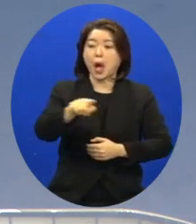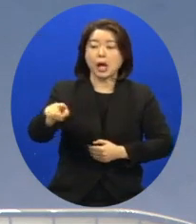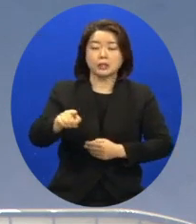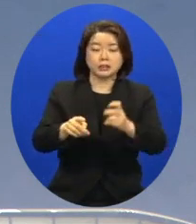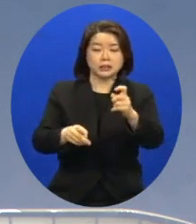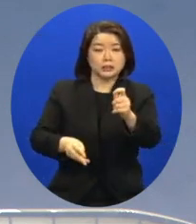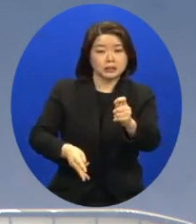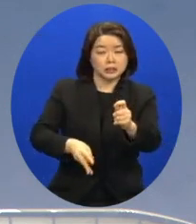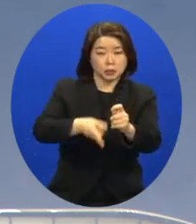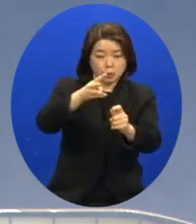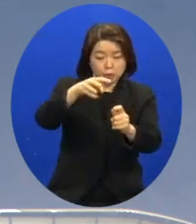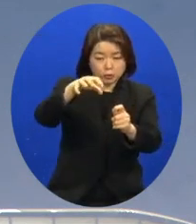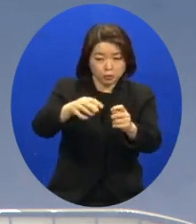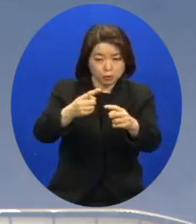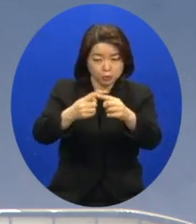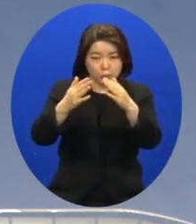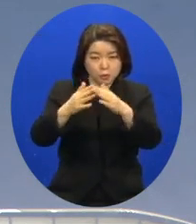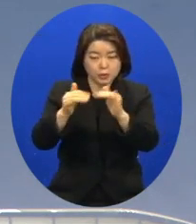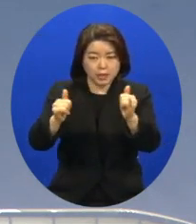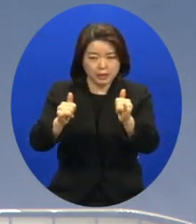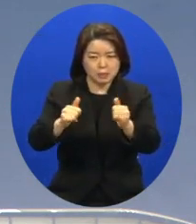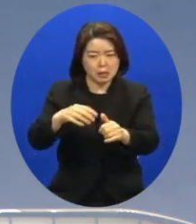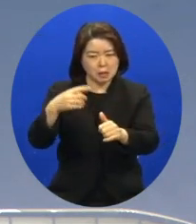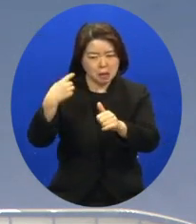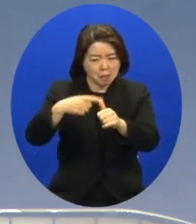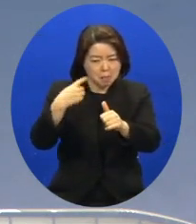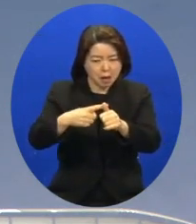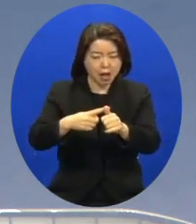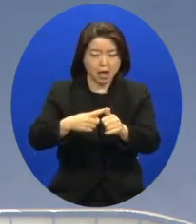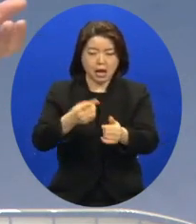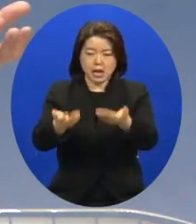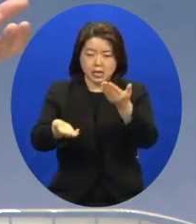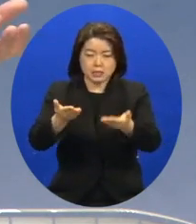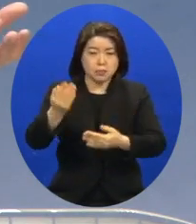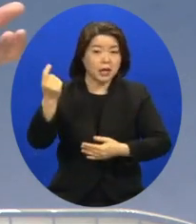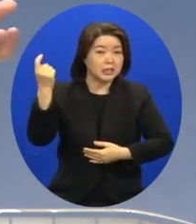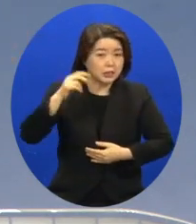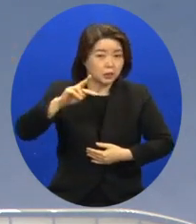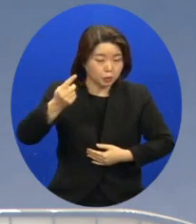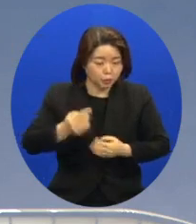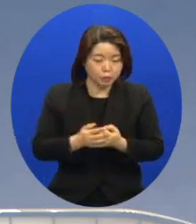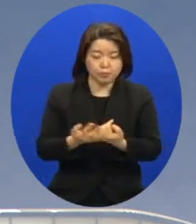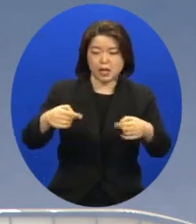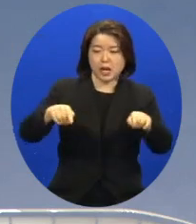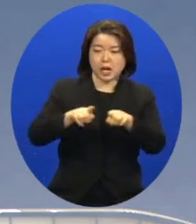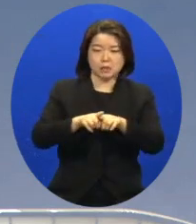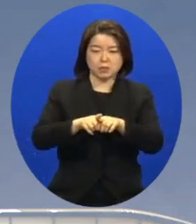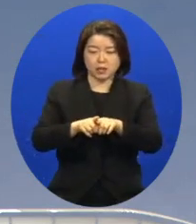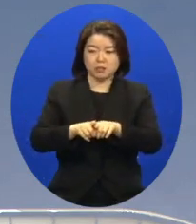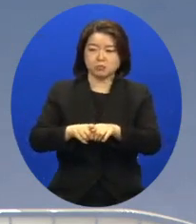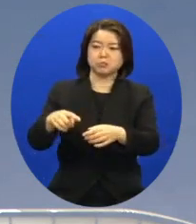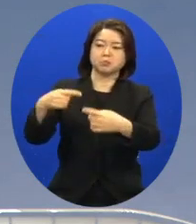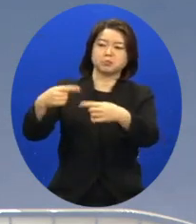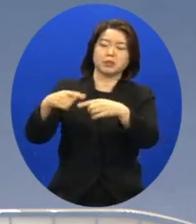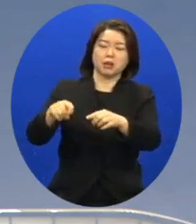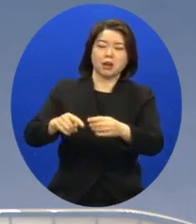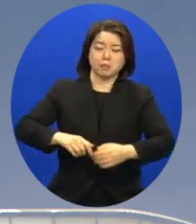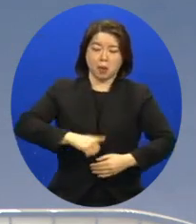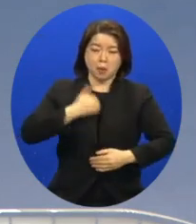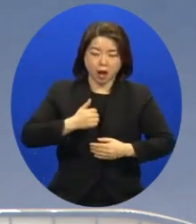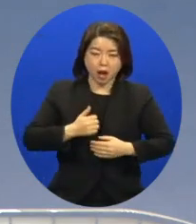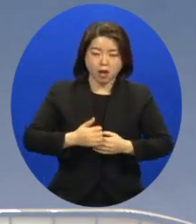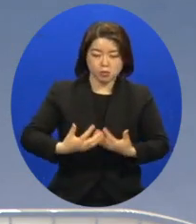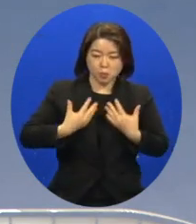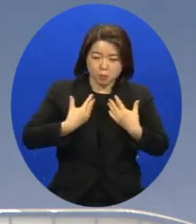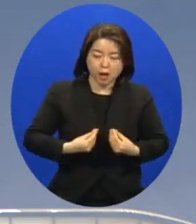비난과 심판을 듣고도 그로 인해서 함께 비난을 하거나 또는 화를 내거나 또는